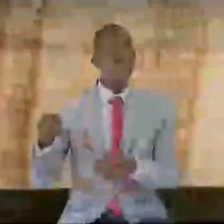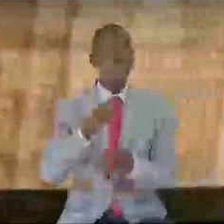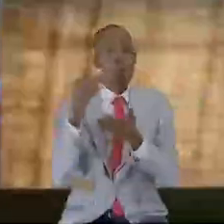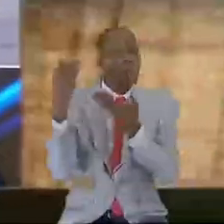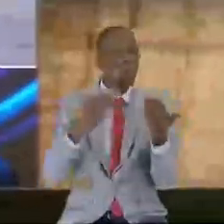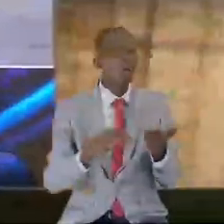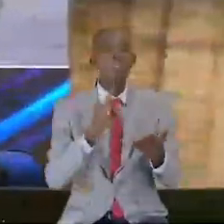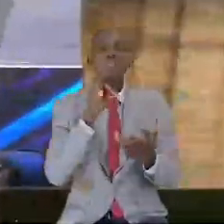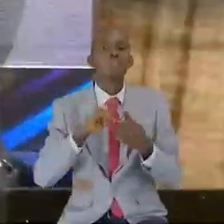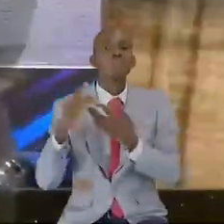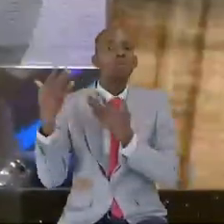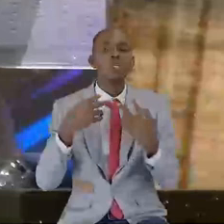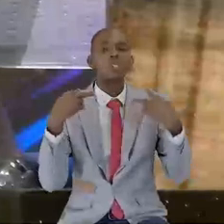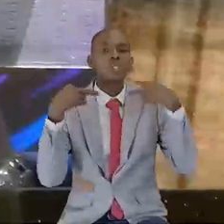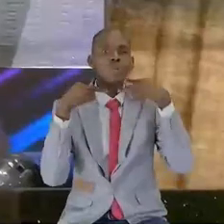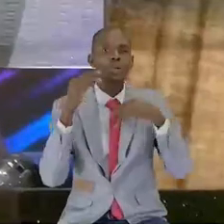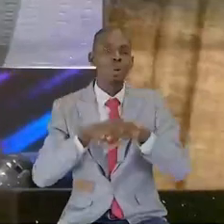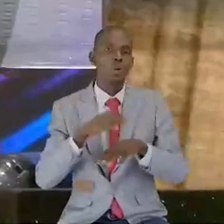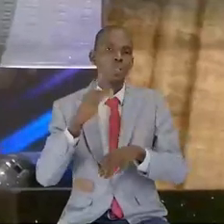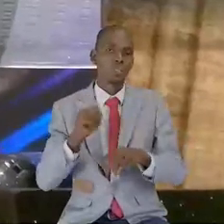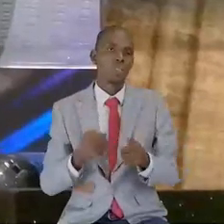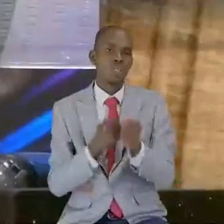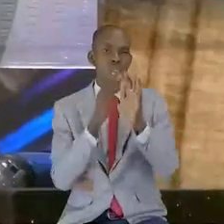être un joug sur le cou des disciples